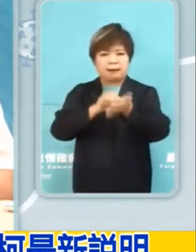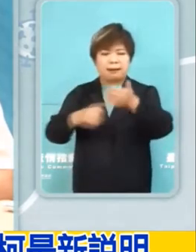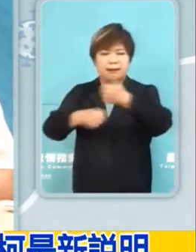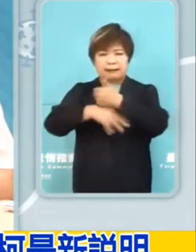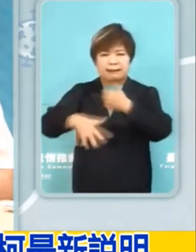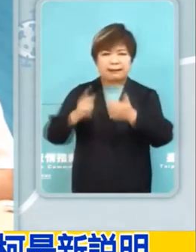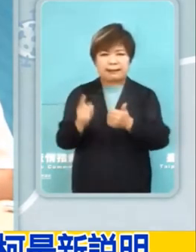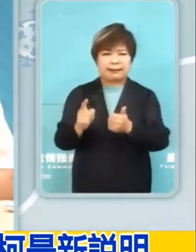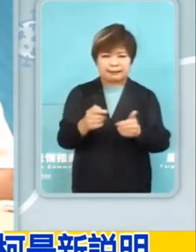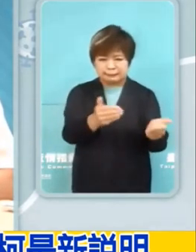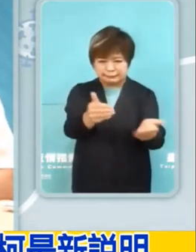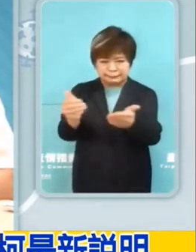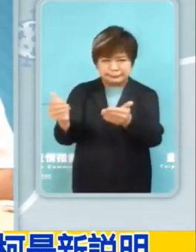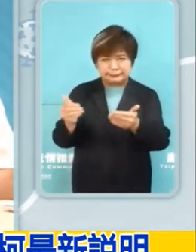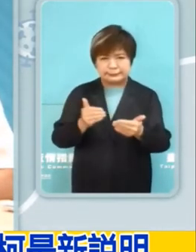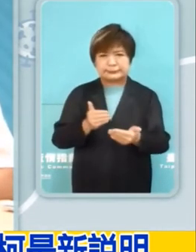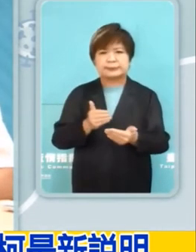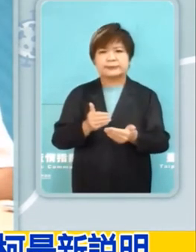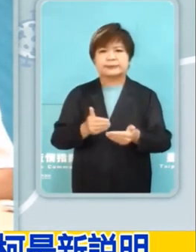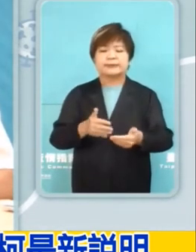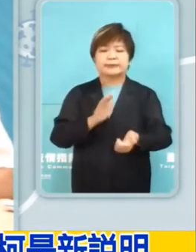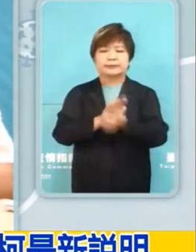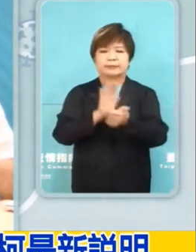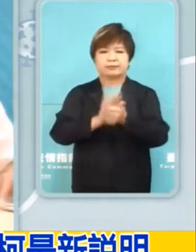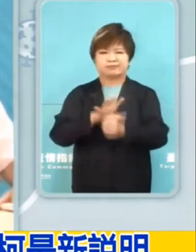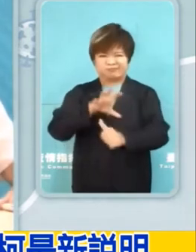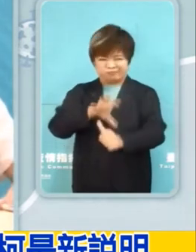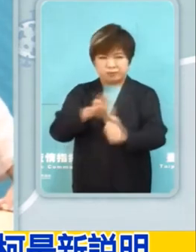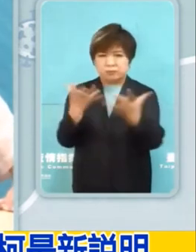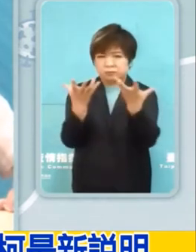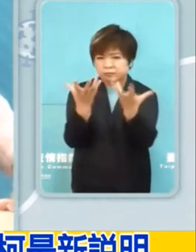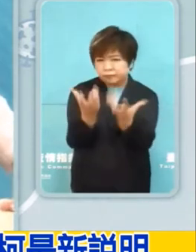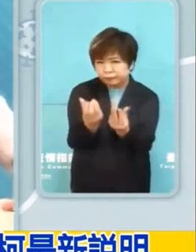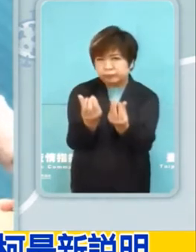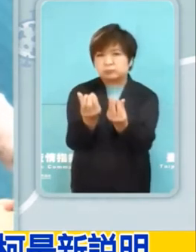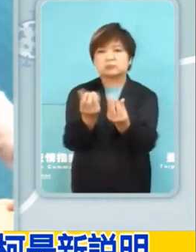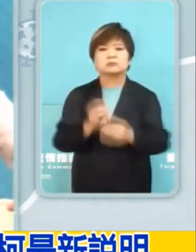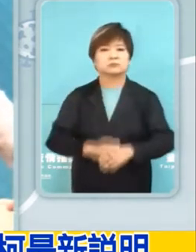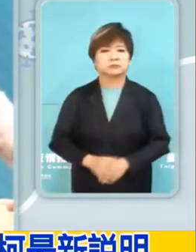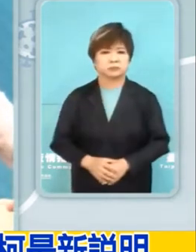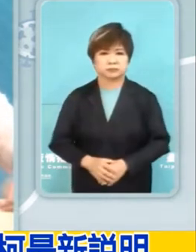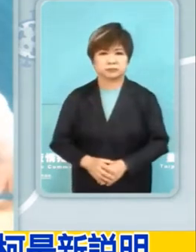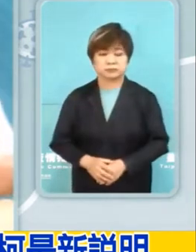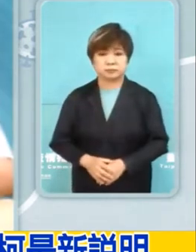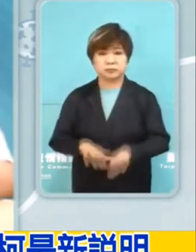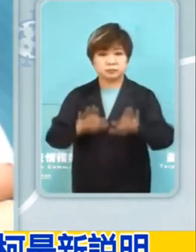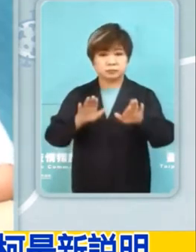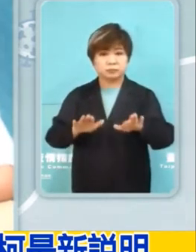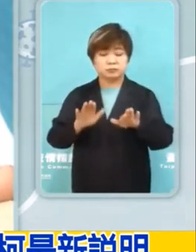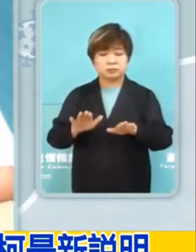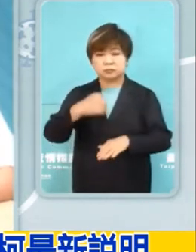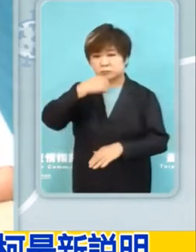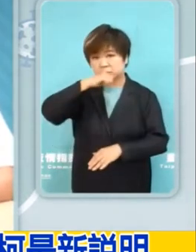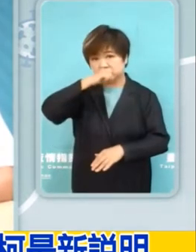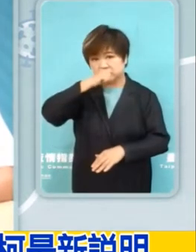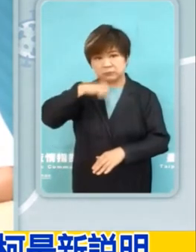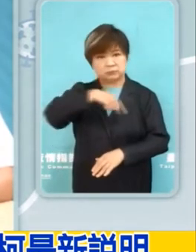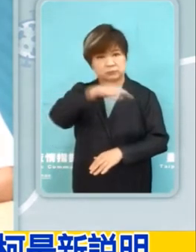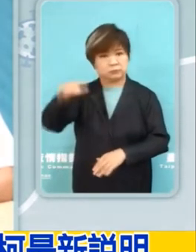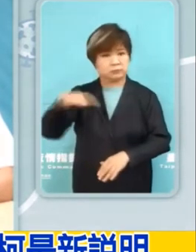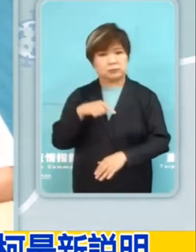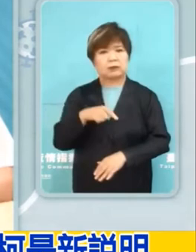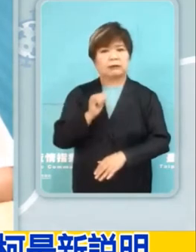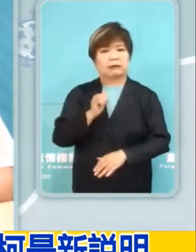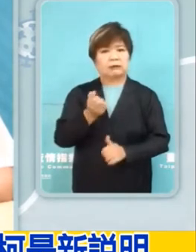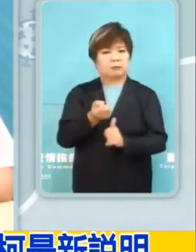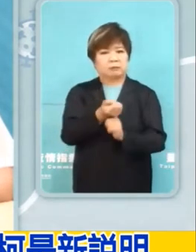应，所以案例就会减少了。所以结论是这样的。目前在台湾境内没有什么感染案